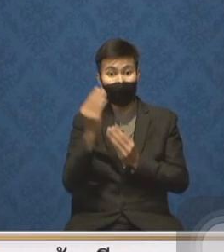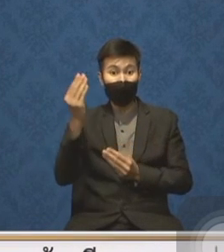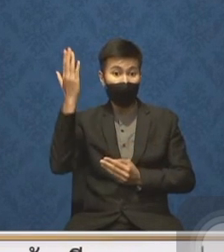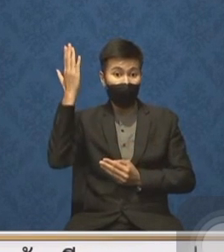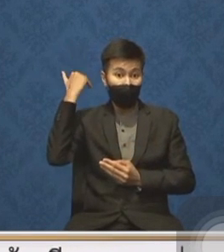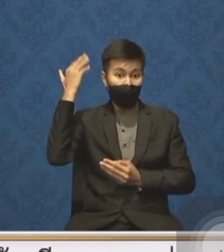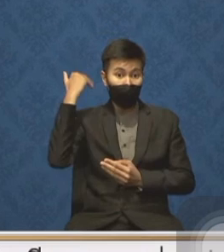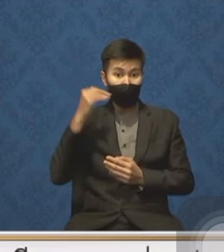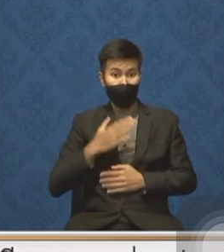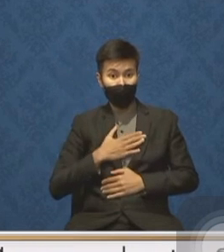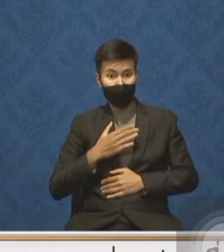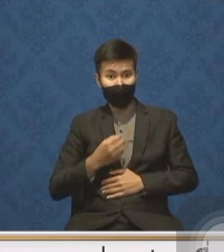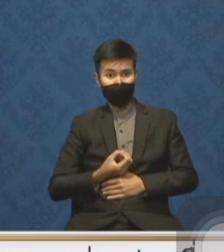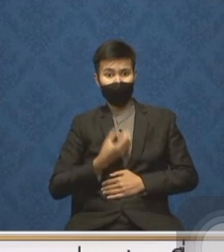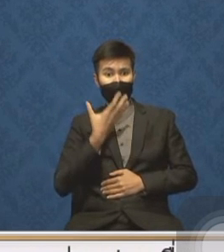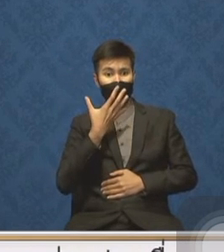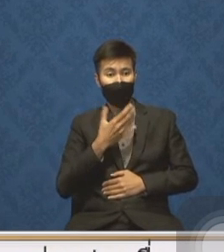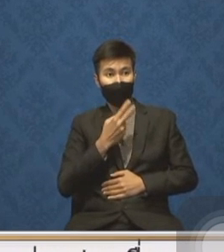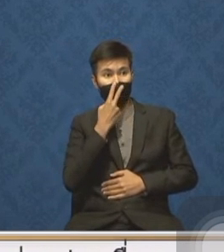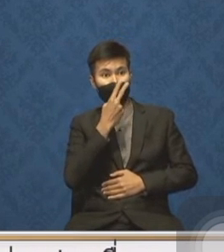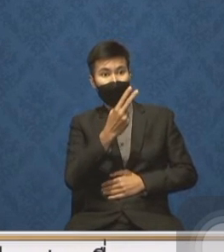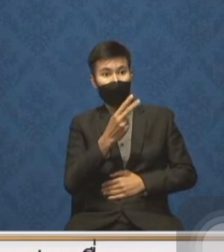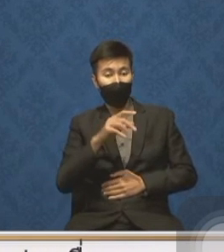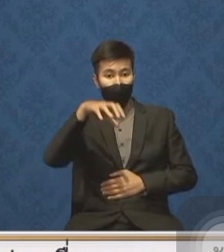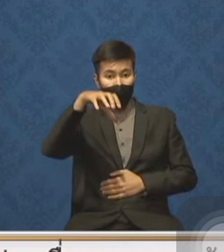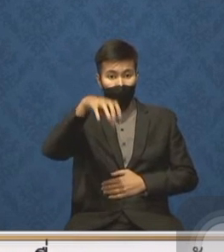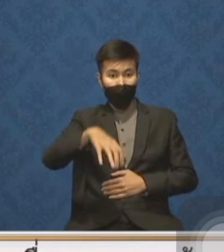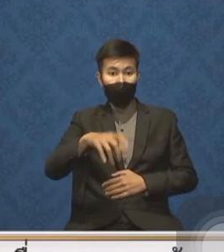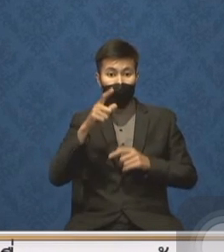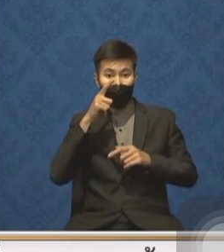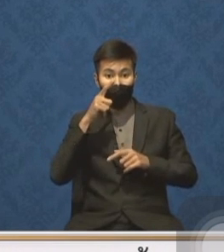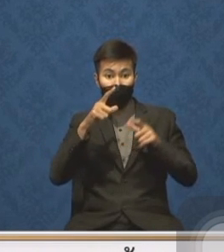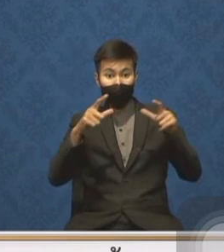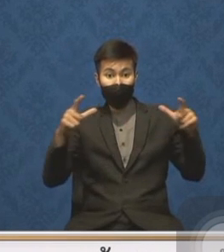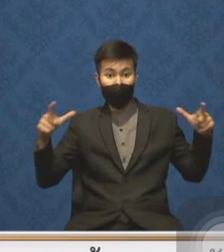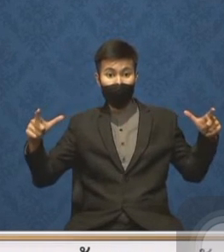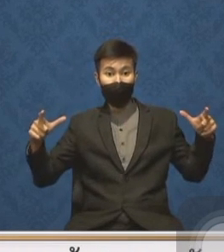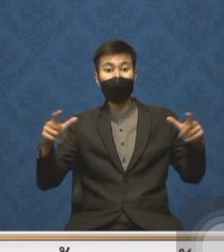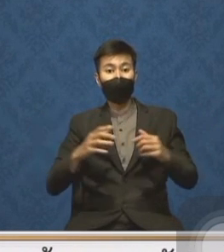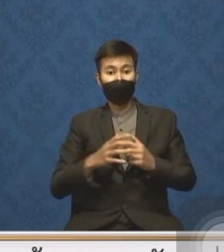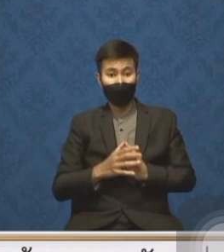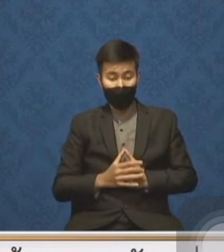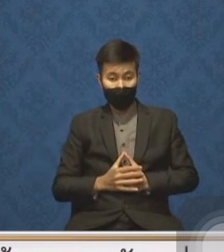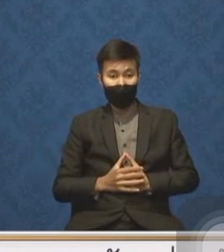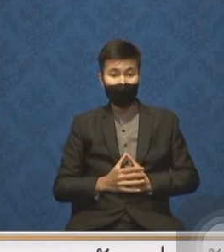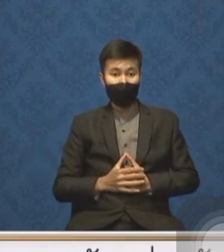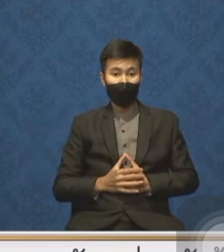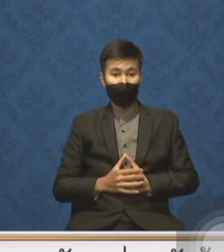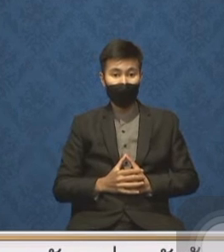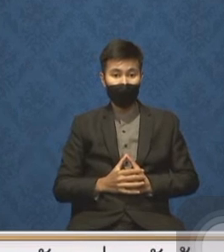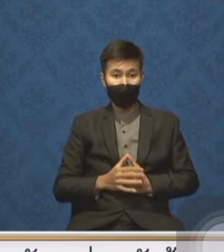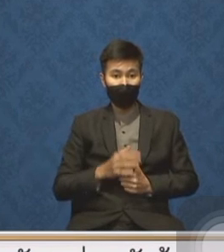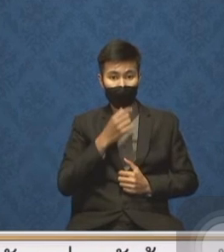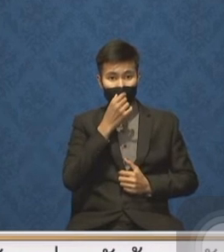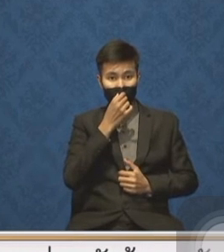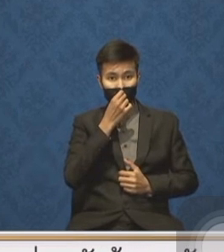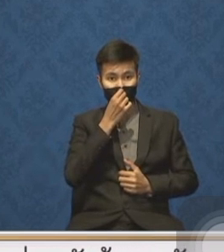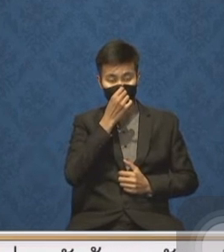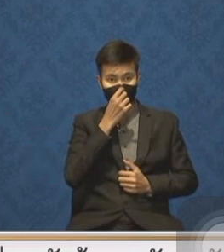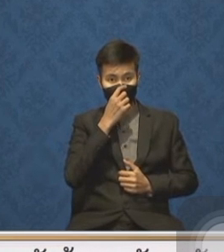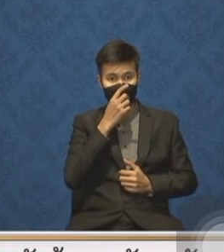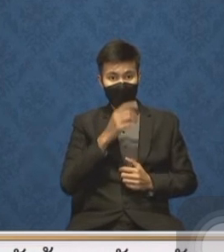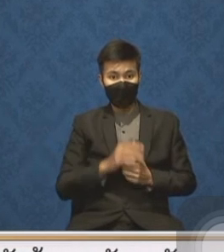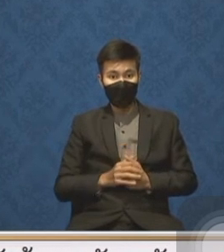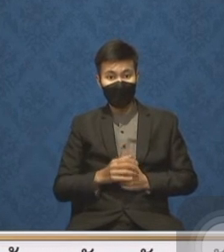มตกใจกับความใหญ่โตผมตกใจกับความโออาของ